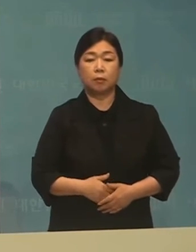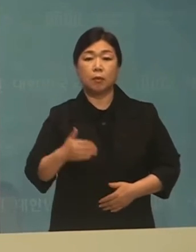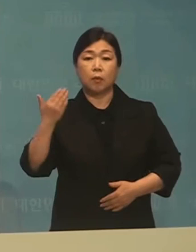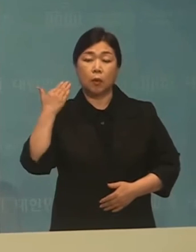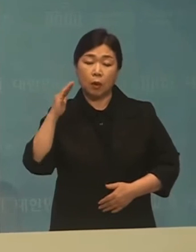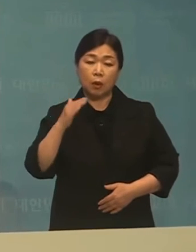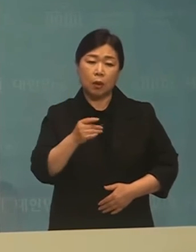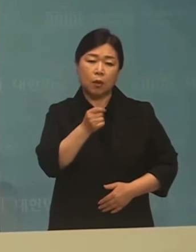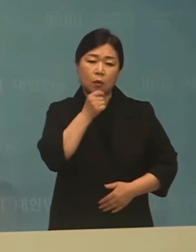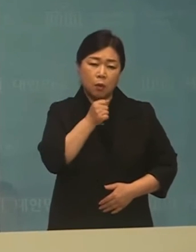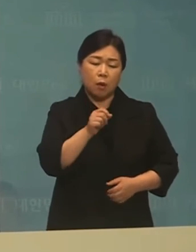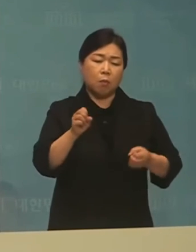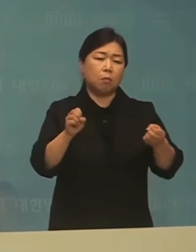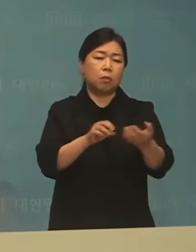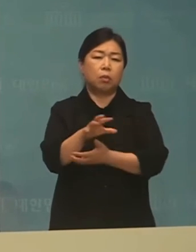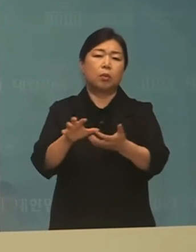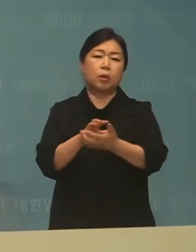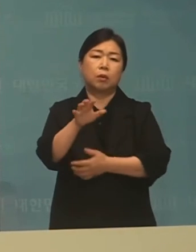최근의 사소한 소란은